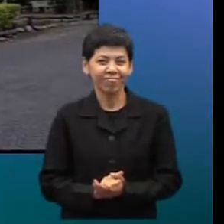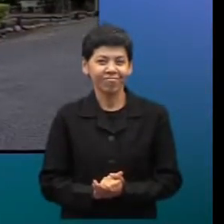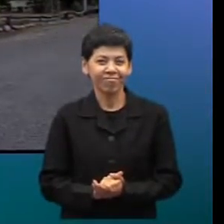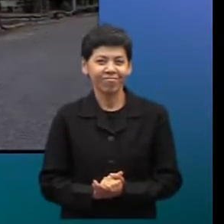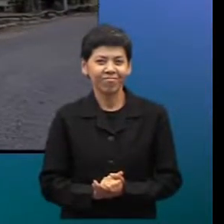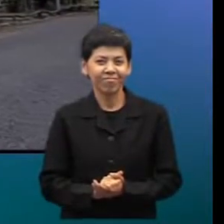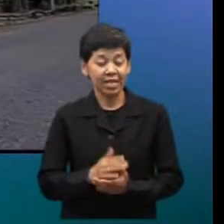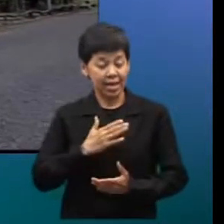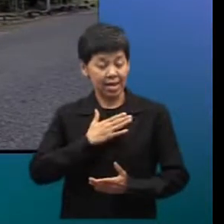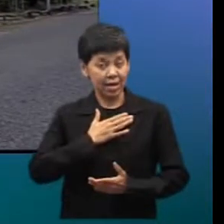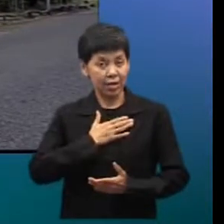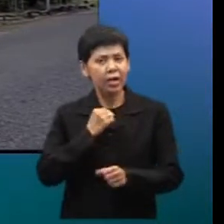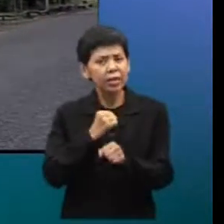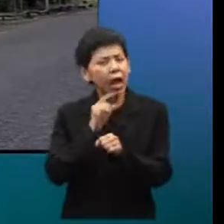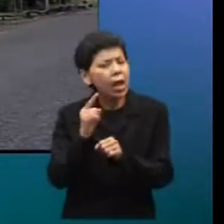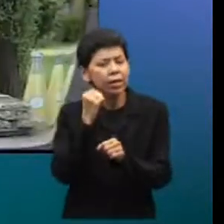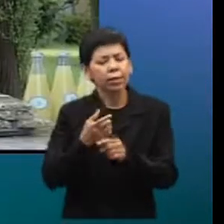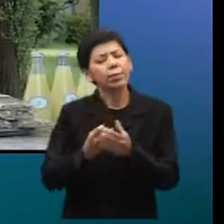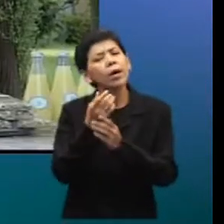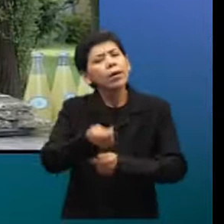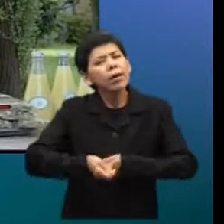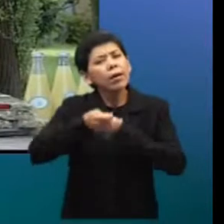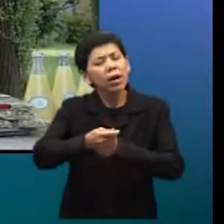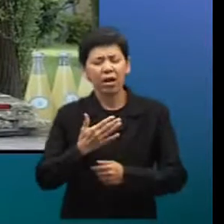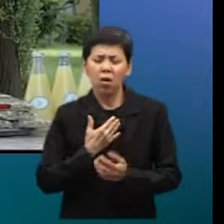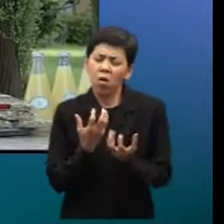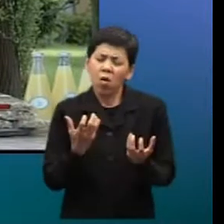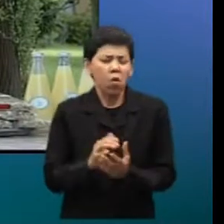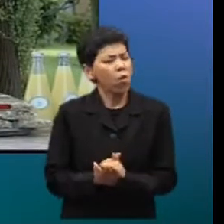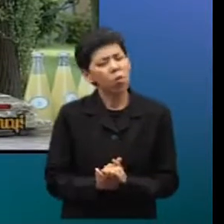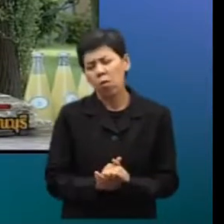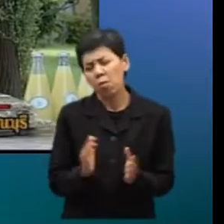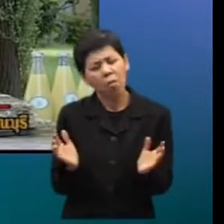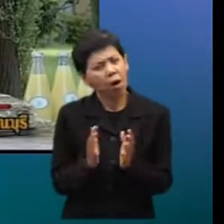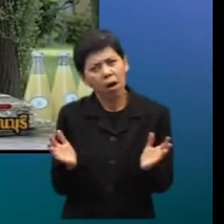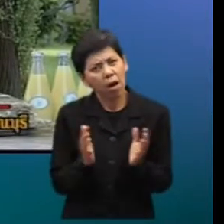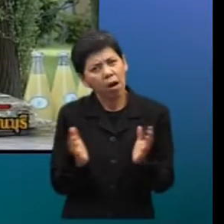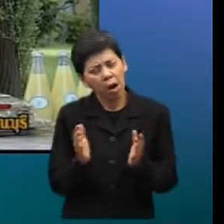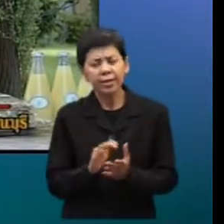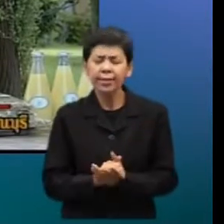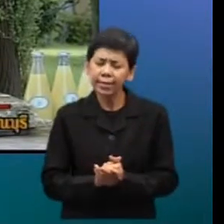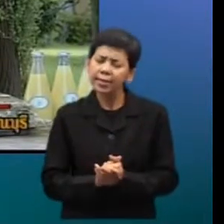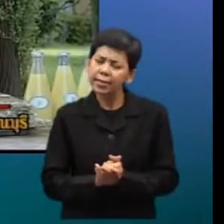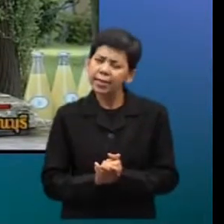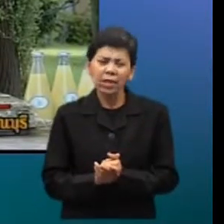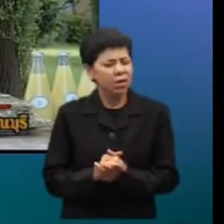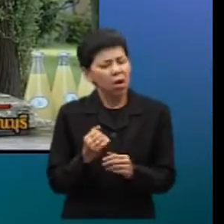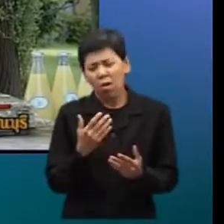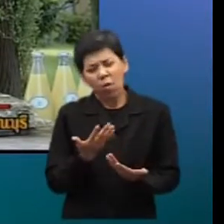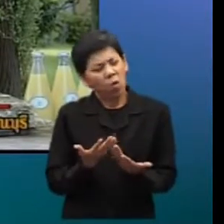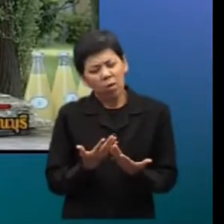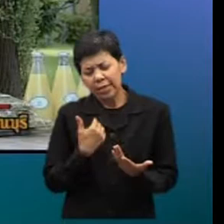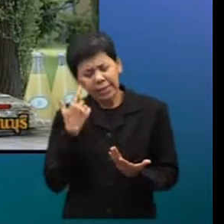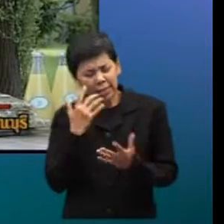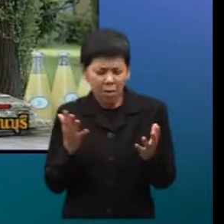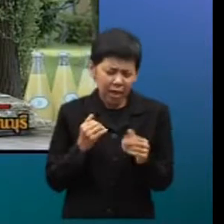ดั้งเดิมก็ทำธุรกิจคือสวนเกษตรแต่เนื่องจากเรามีวัตถุดิบค่อนข้างจะเยอะนะคะแล้วก็ถือว่าล้นกระดาษตลาดก็ว่า